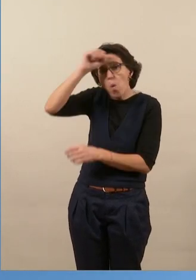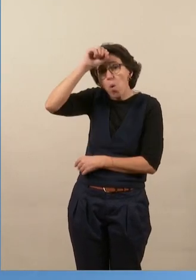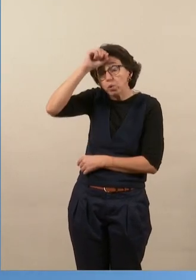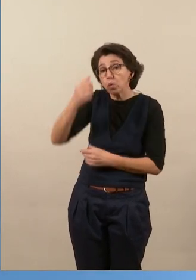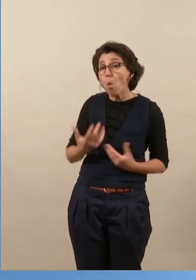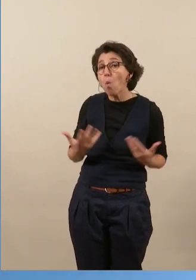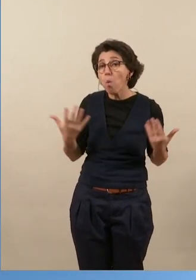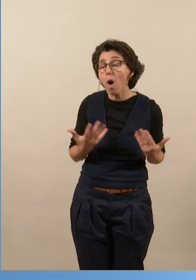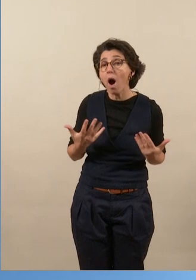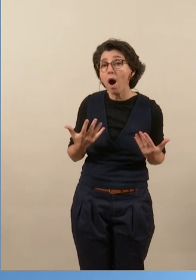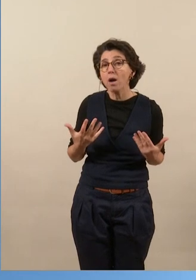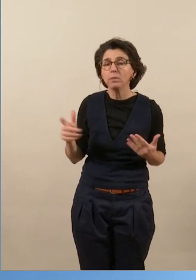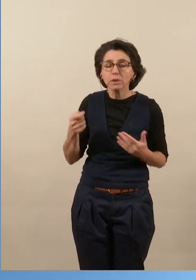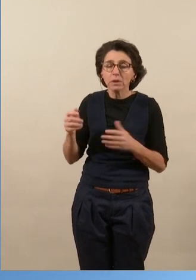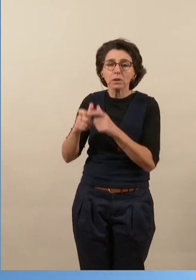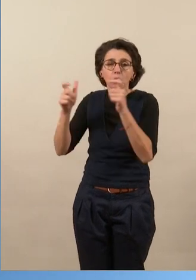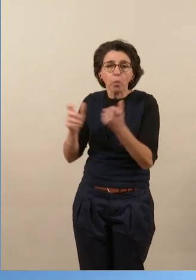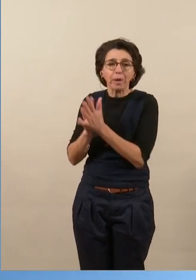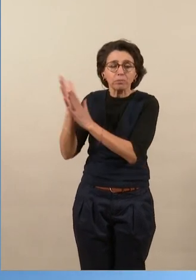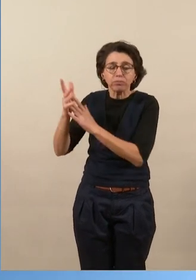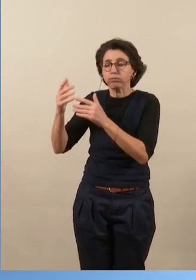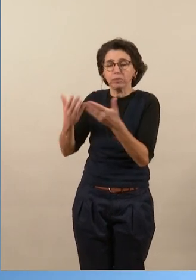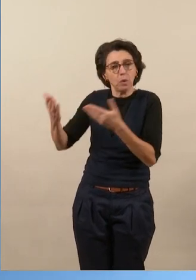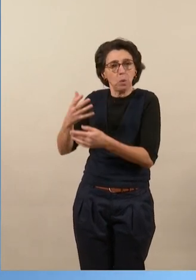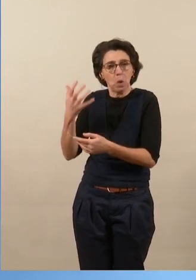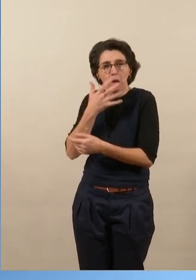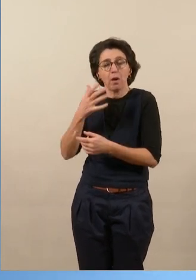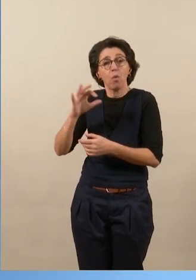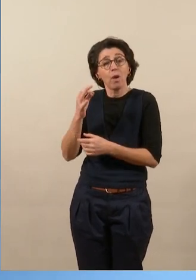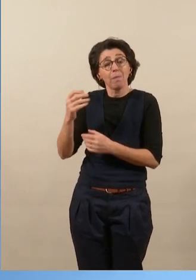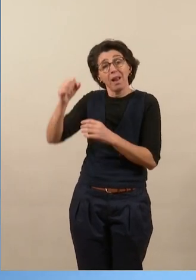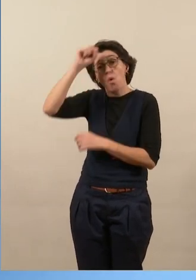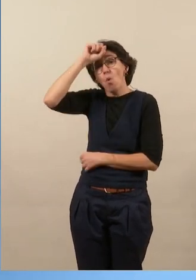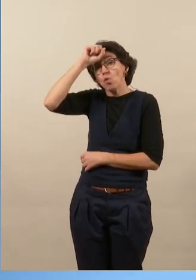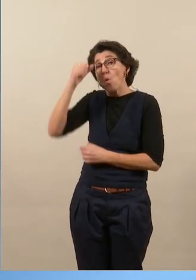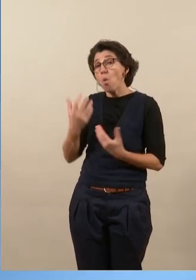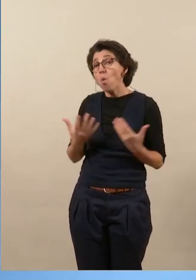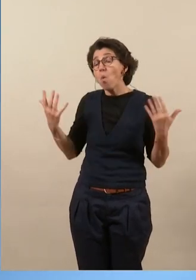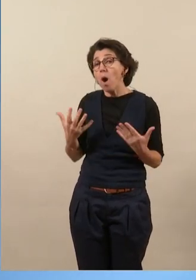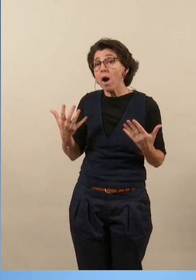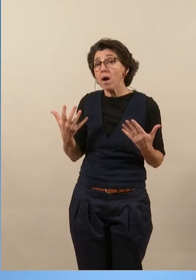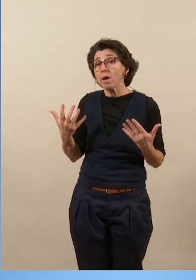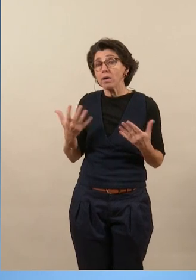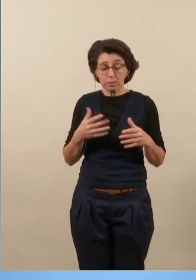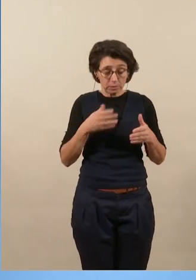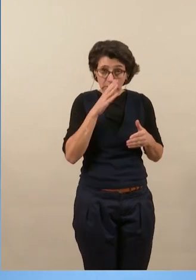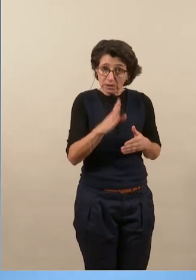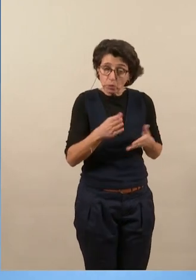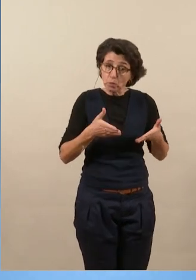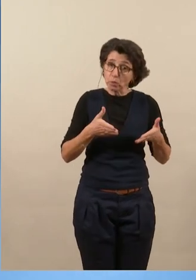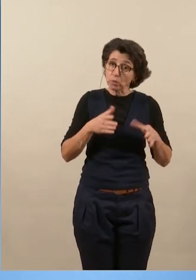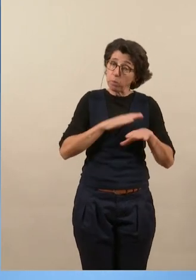passé ça nous a amené qu'une posture politique pouvait avoir des conséquences financières énorme alors je parle pas du